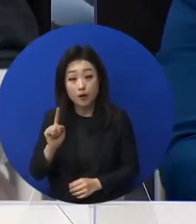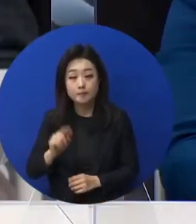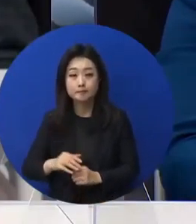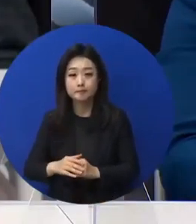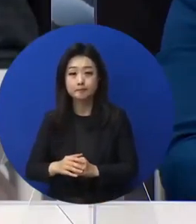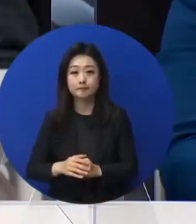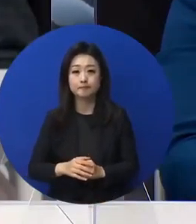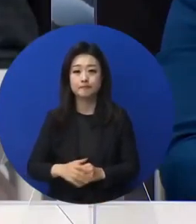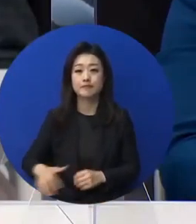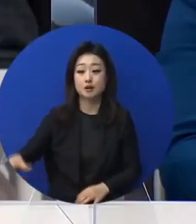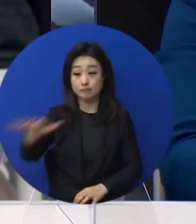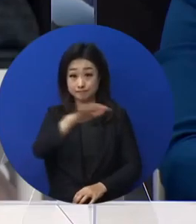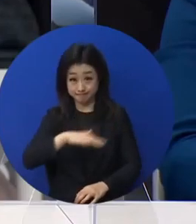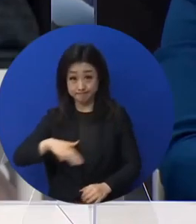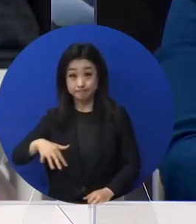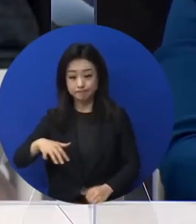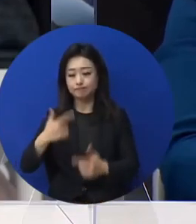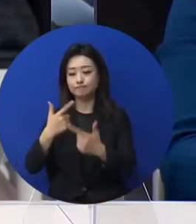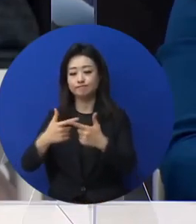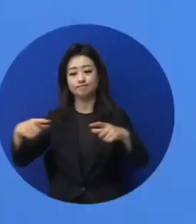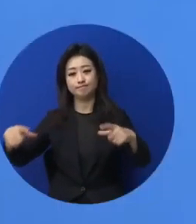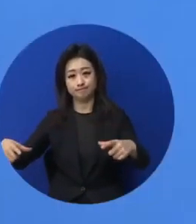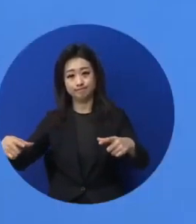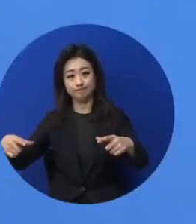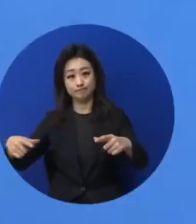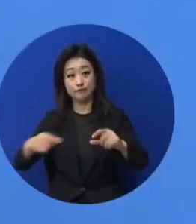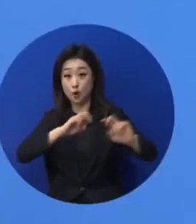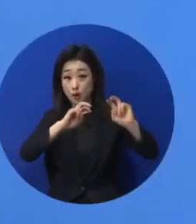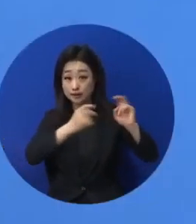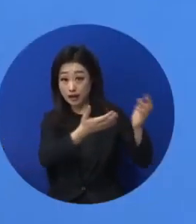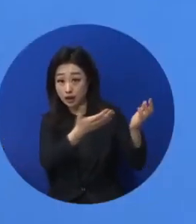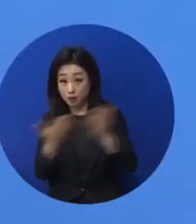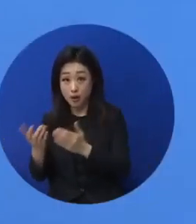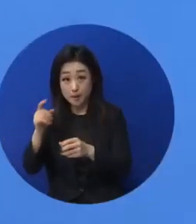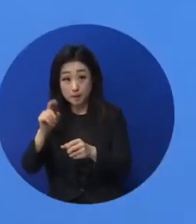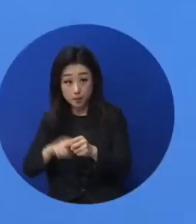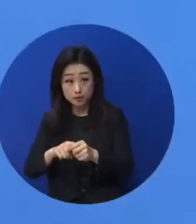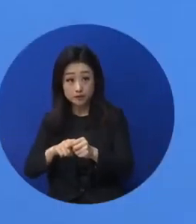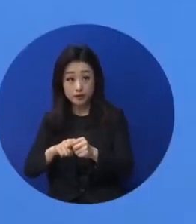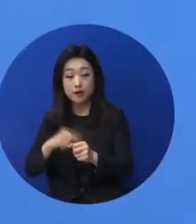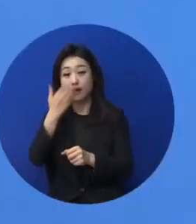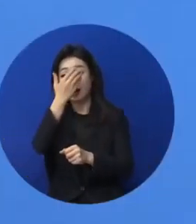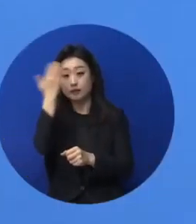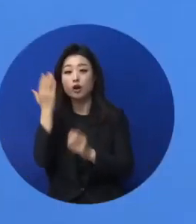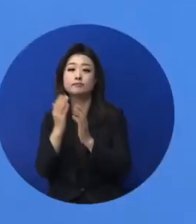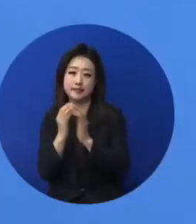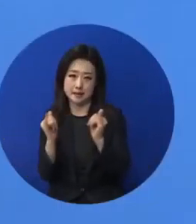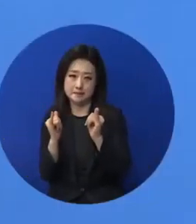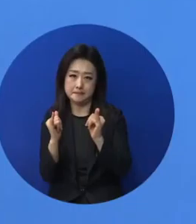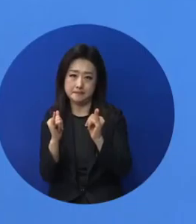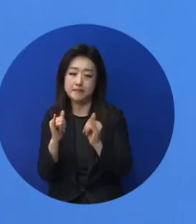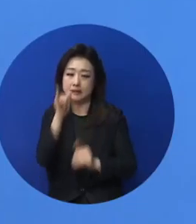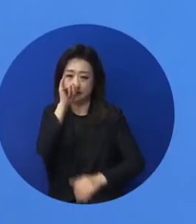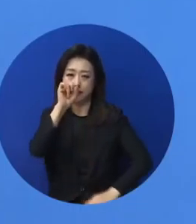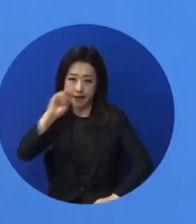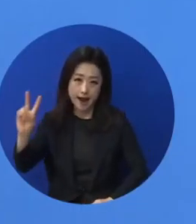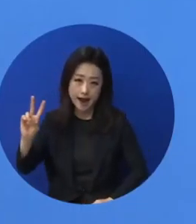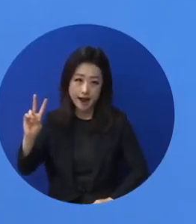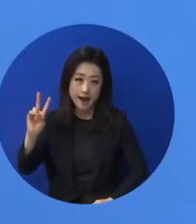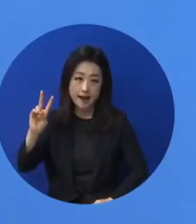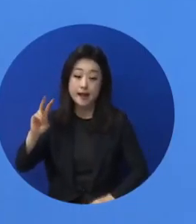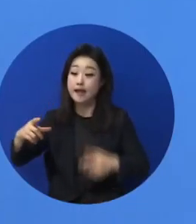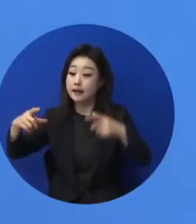모든 인프라가 갖춰져도 이런 기업들이 오기 위해서는 인재가 있어야 됩니다. 사람이 있어야 됩니다. 그